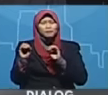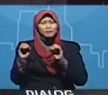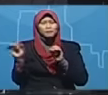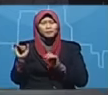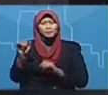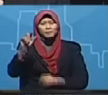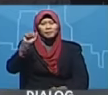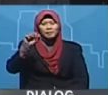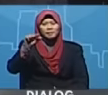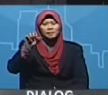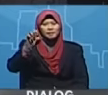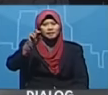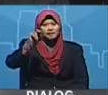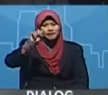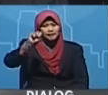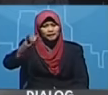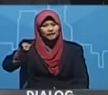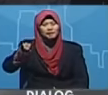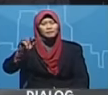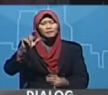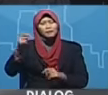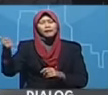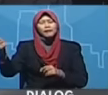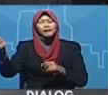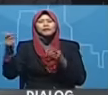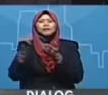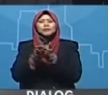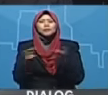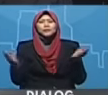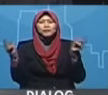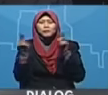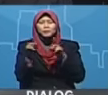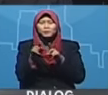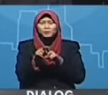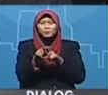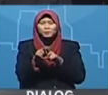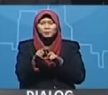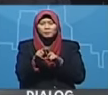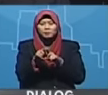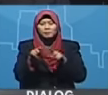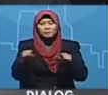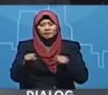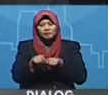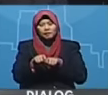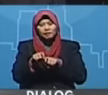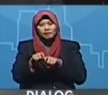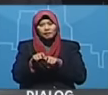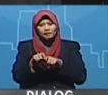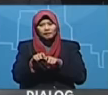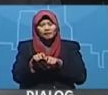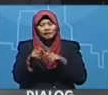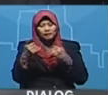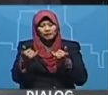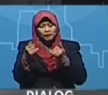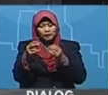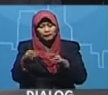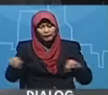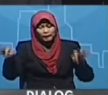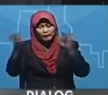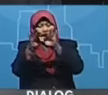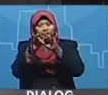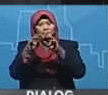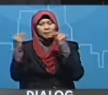agensi perbankan dan sebagainya. Jadi ini berlaku. Jadi ruang untuk kita buat aduan tu banyak, dan yang penting ialah masyarakat kita